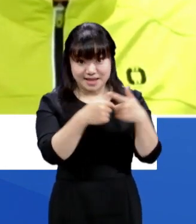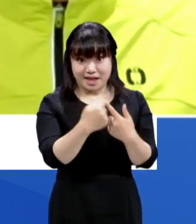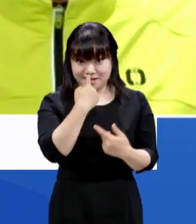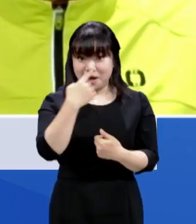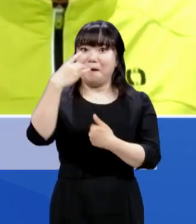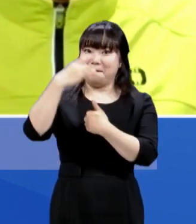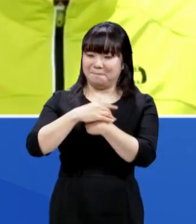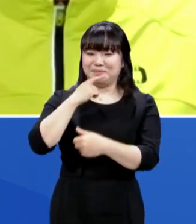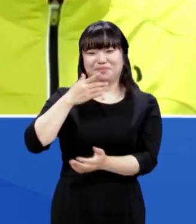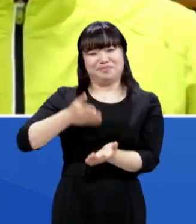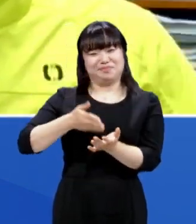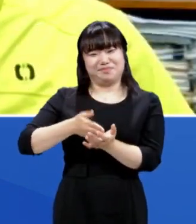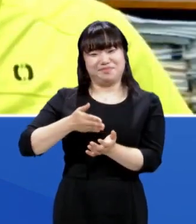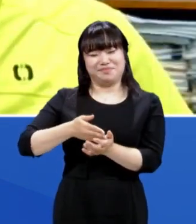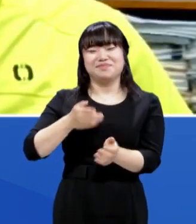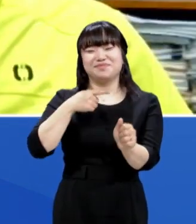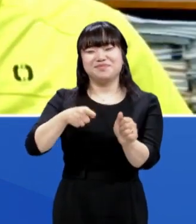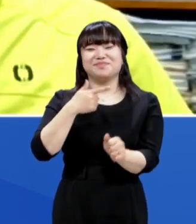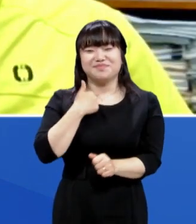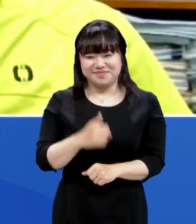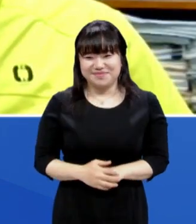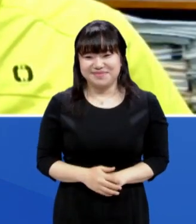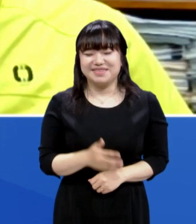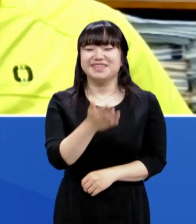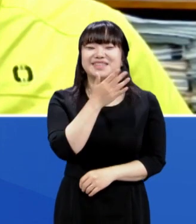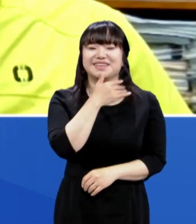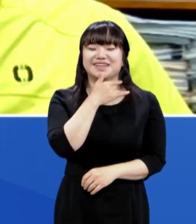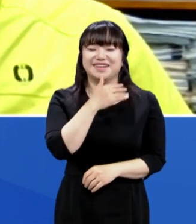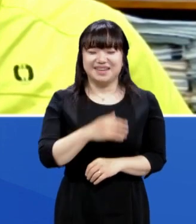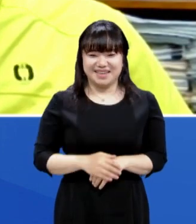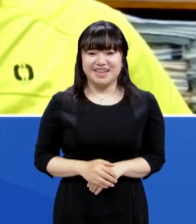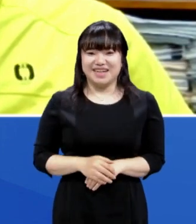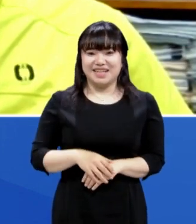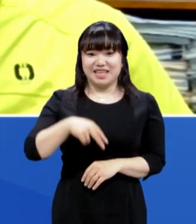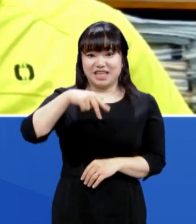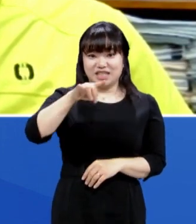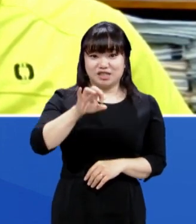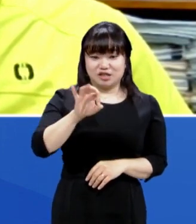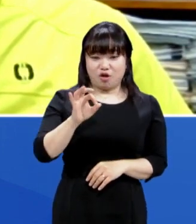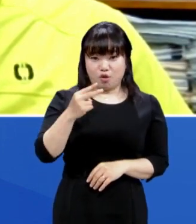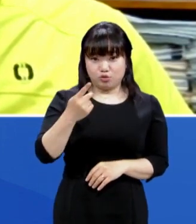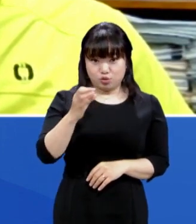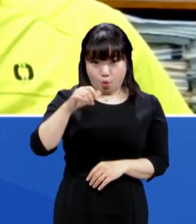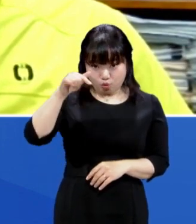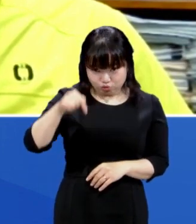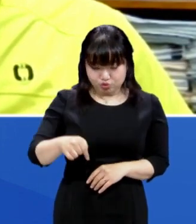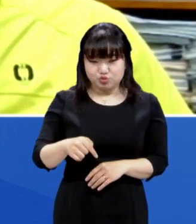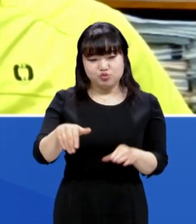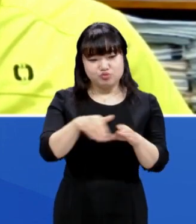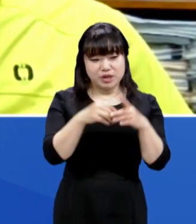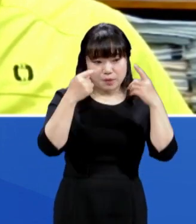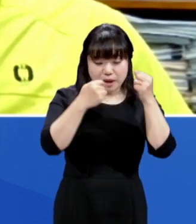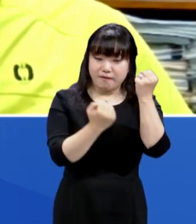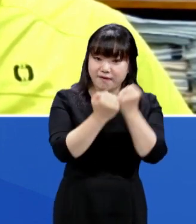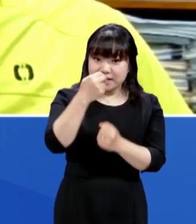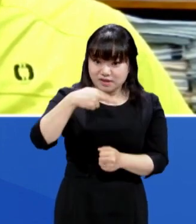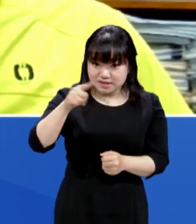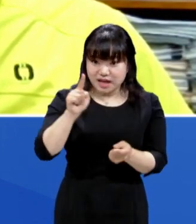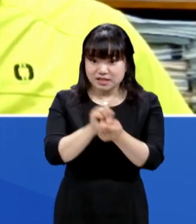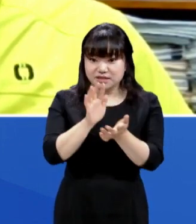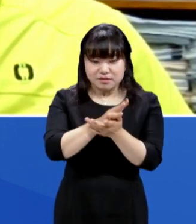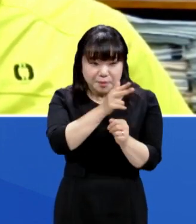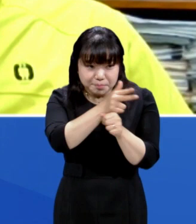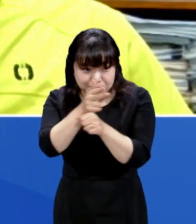진행했습니다 네 그렇군요 이 성동구 가 운영하는 문화관광 해설사 양성과정 취지를 직접